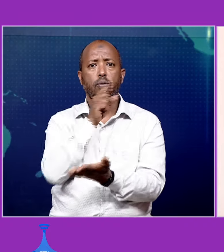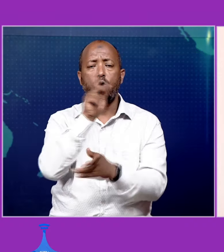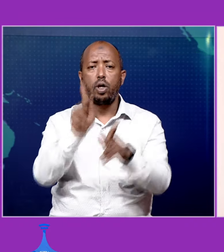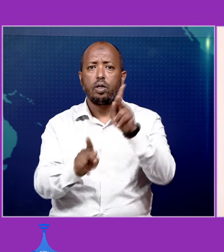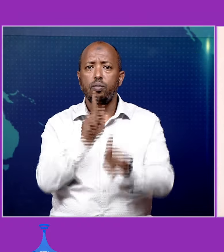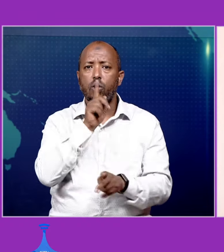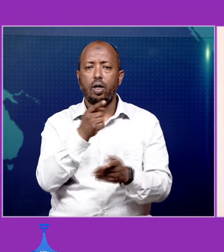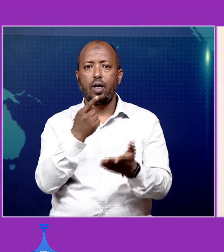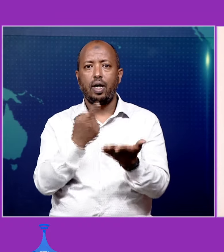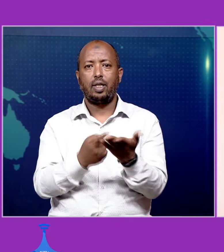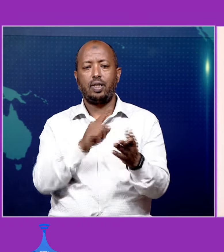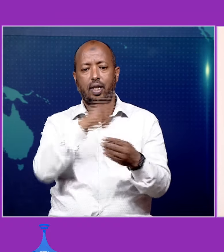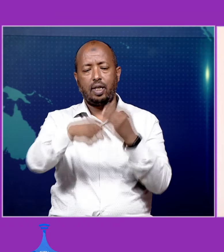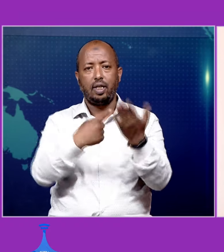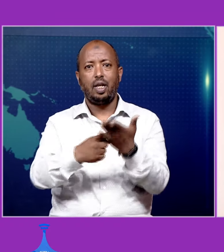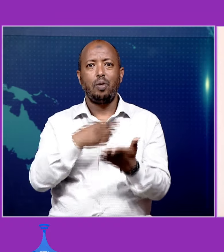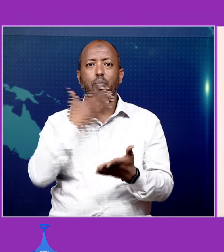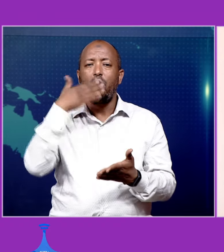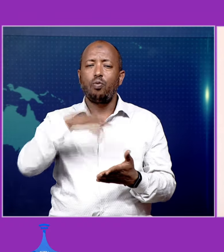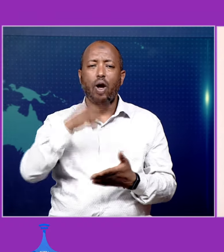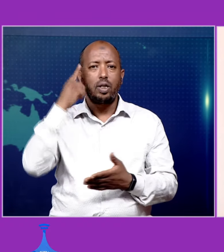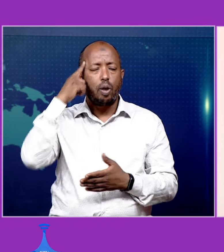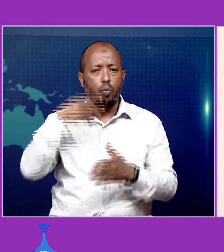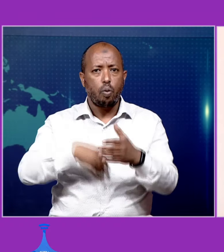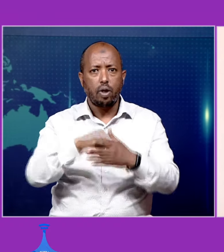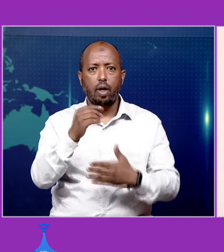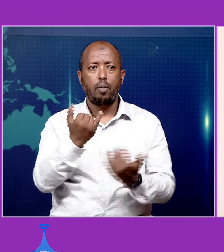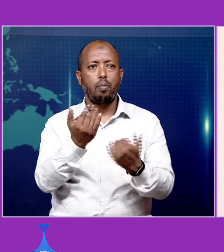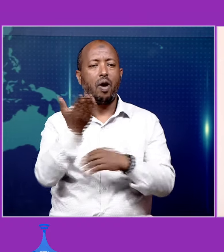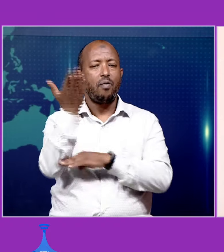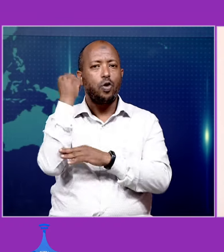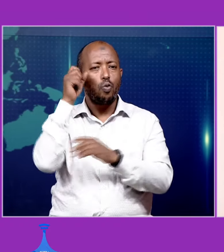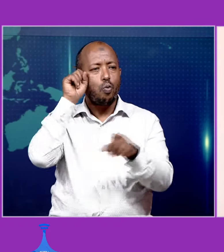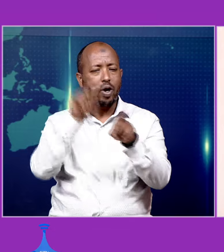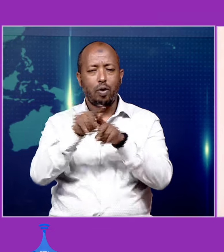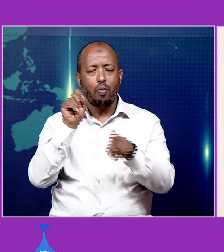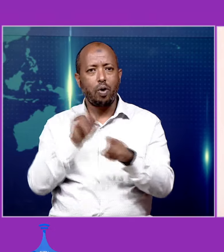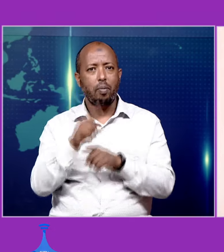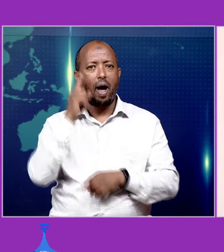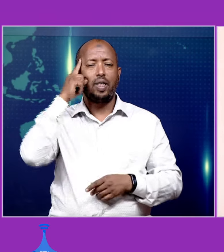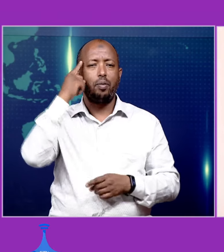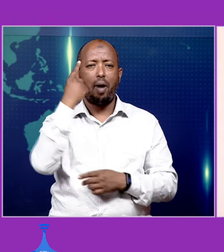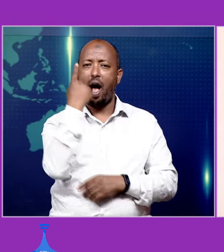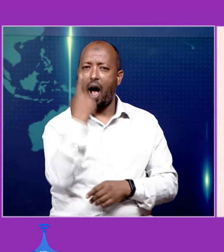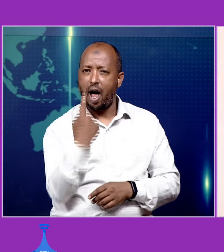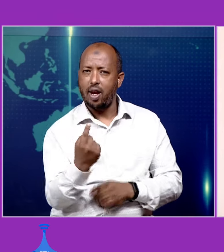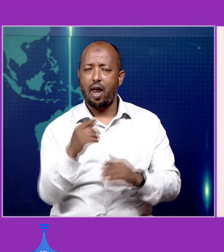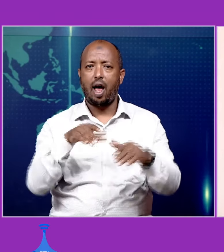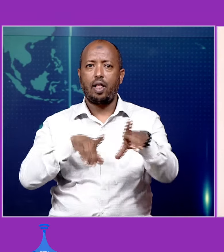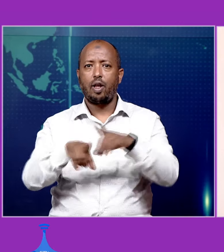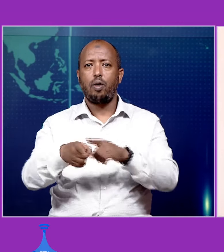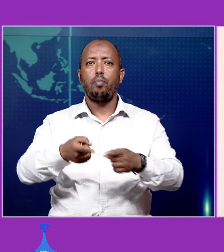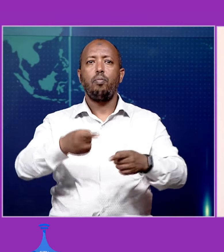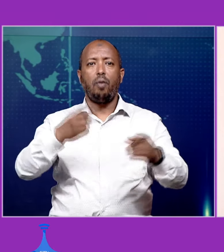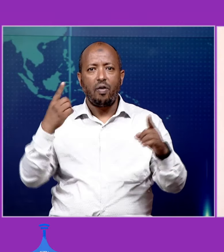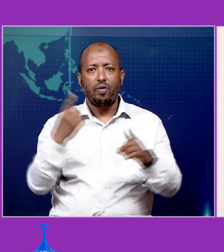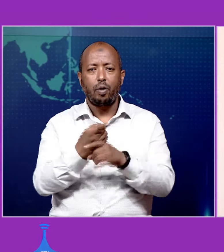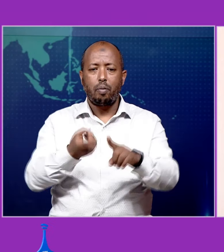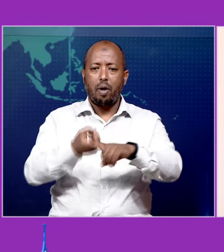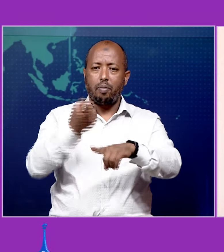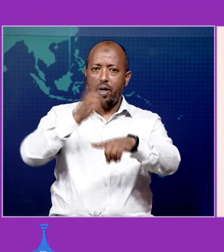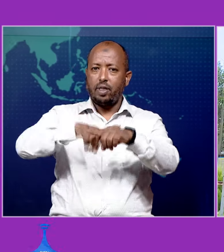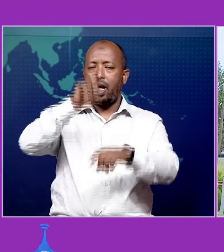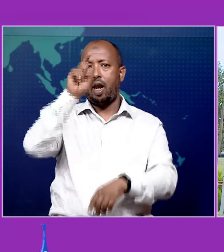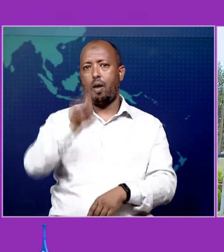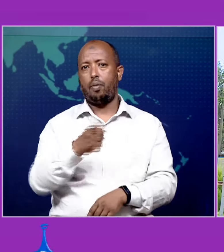asked us of what attend ትናንት ወደ ነበርንበት ወንድማማችነትና መተሳሰብ አንድነት መምጣት ይተበቀብናል የሚል እምነት ነው